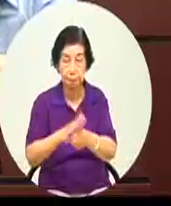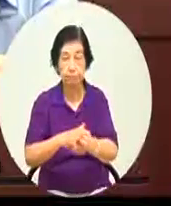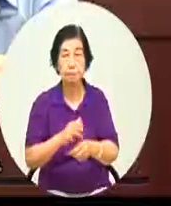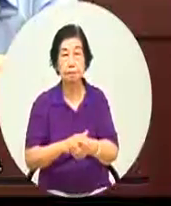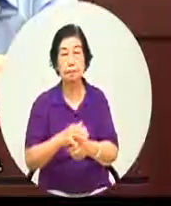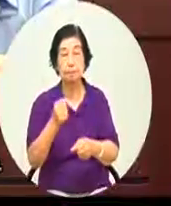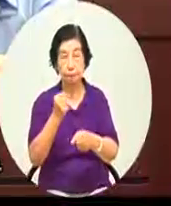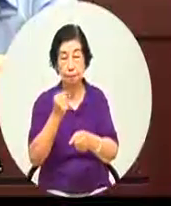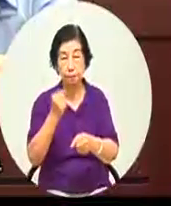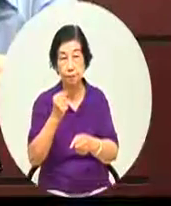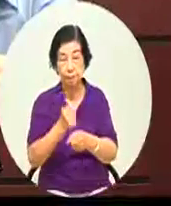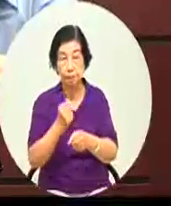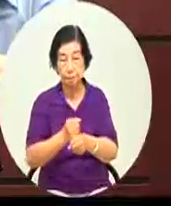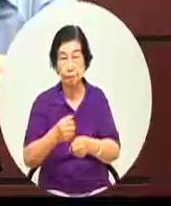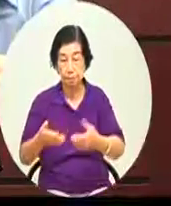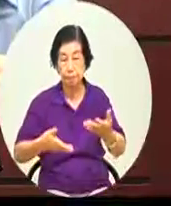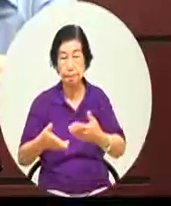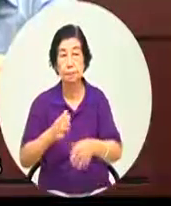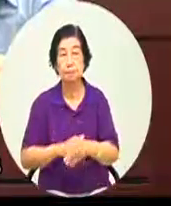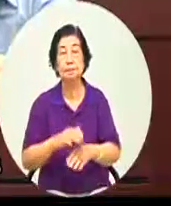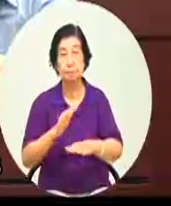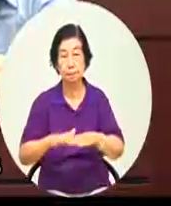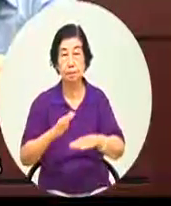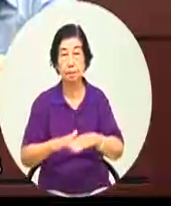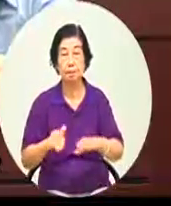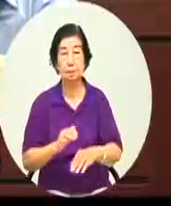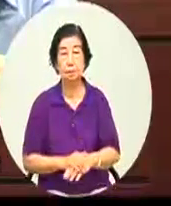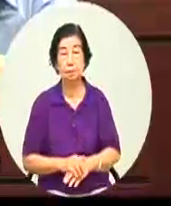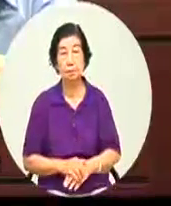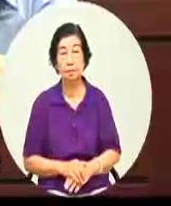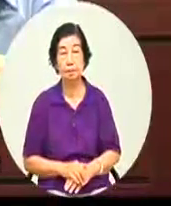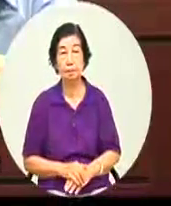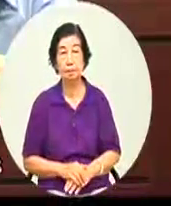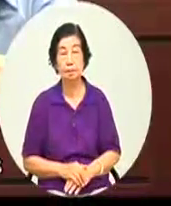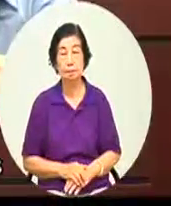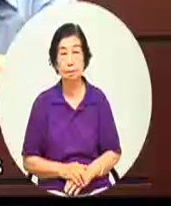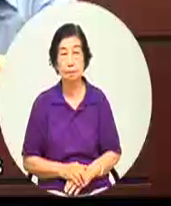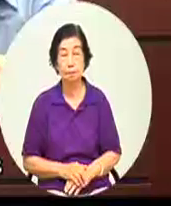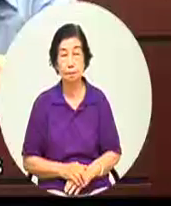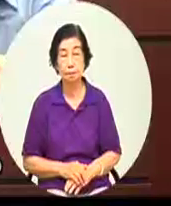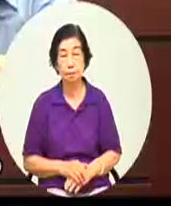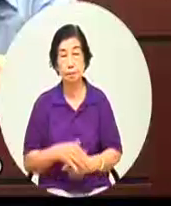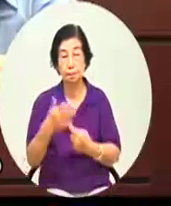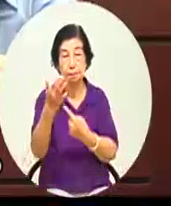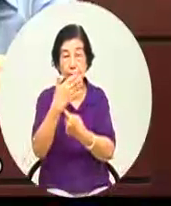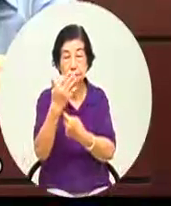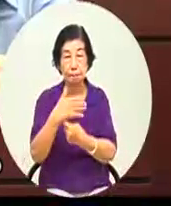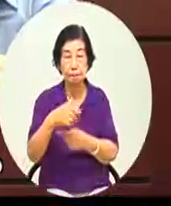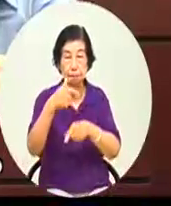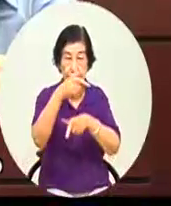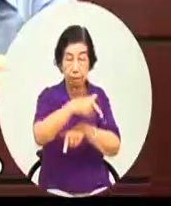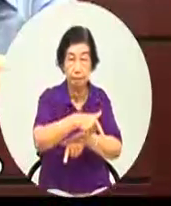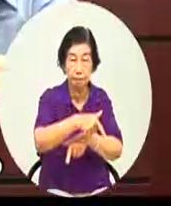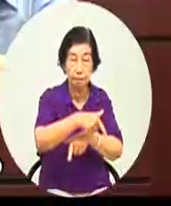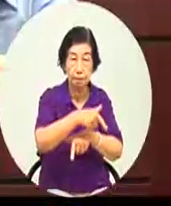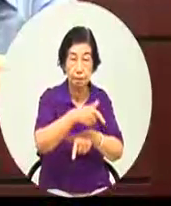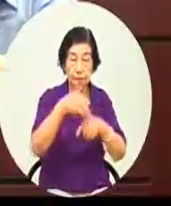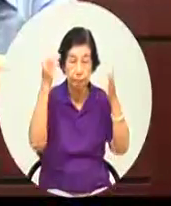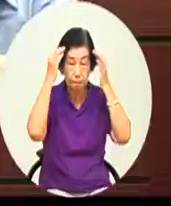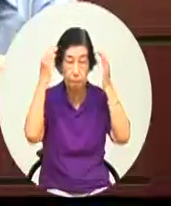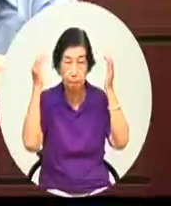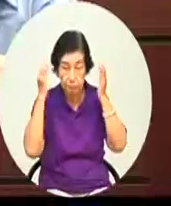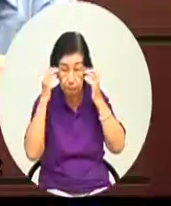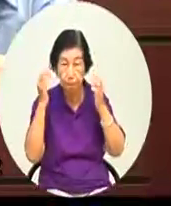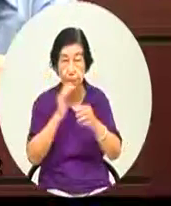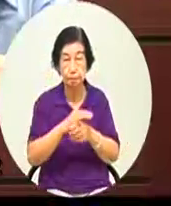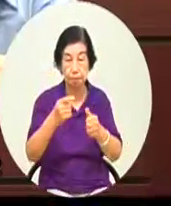这个也是我们期待的目标。啊，第二个就是说有关旗南到大爱园区或是山林再到甲线这个部分，我们会